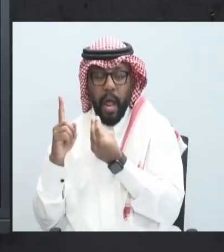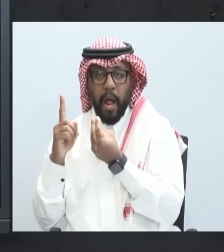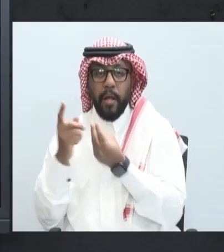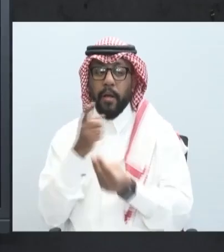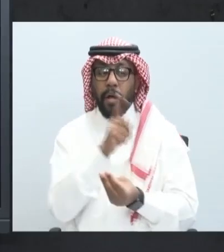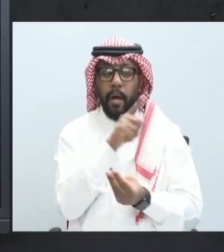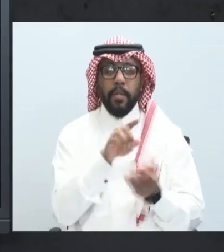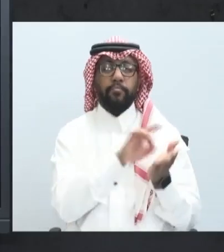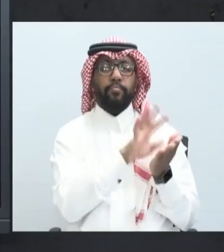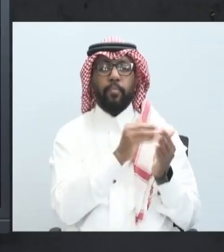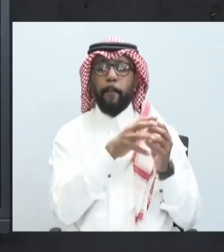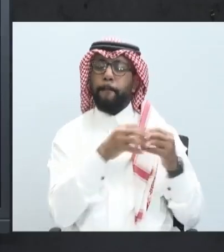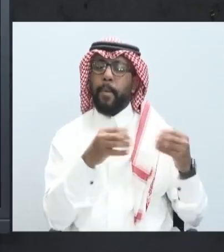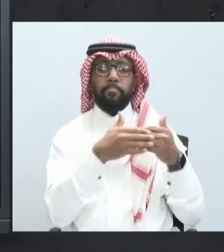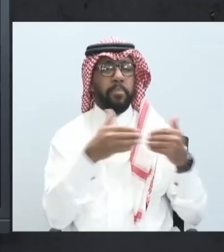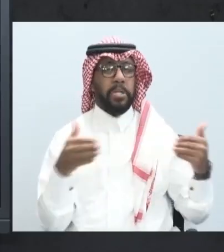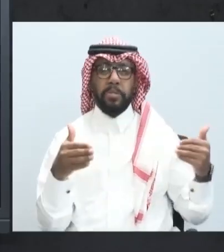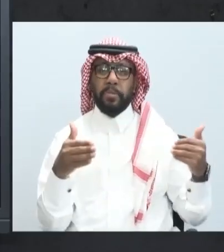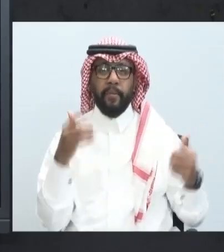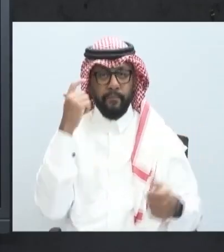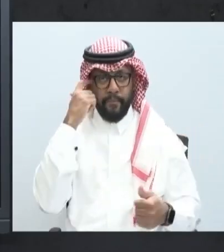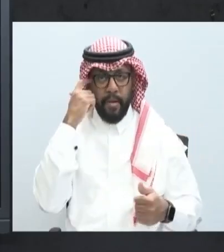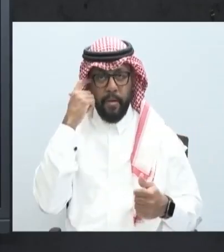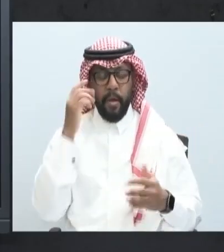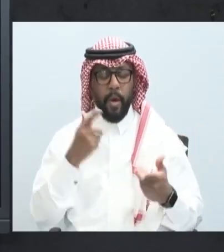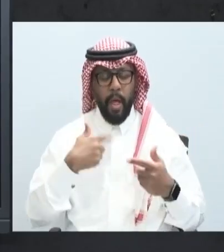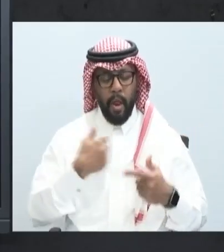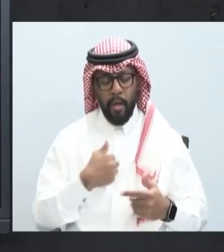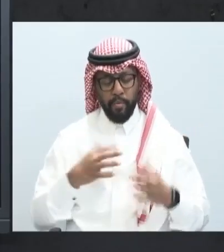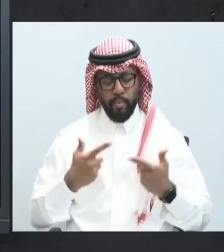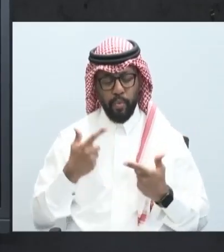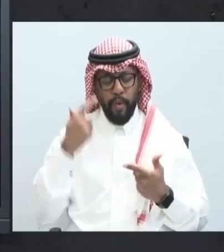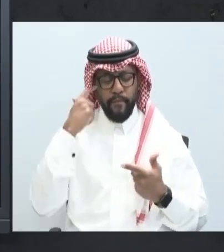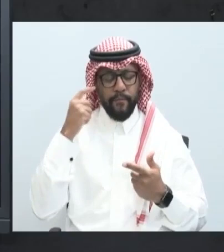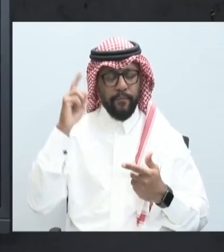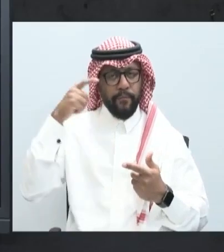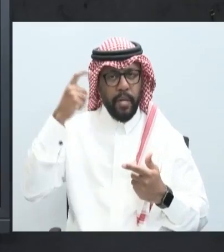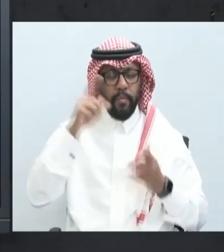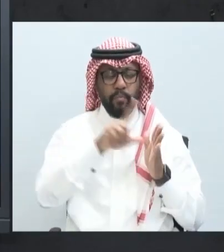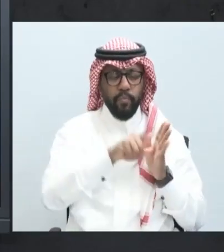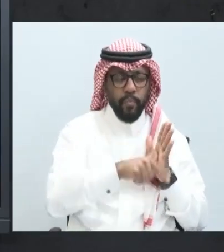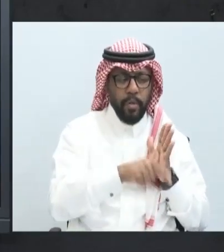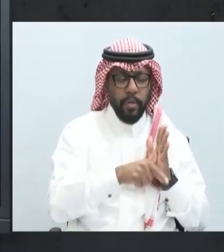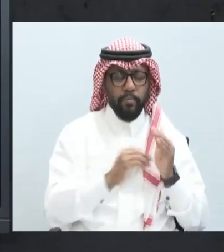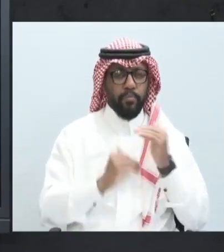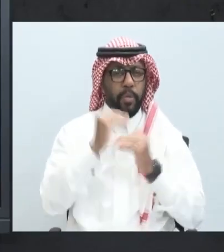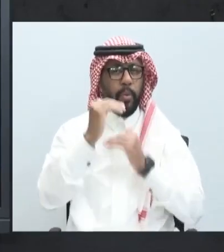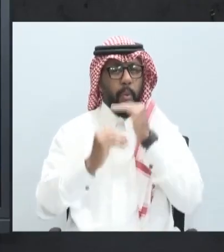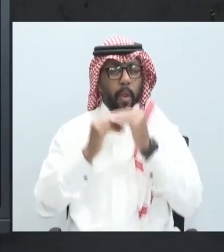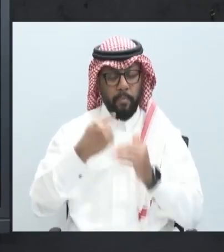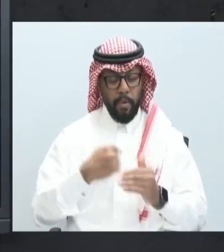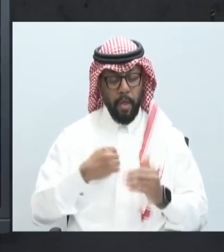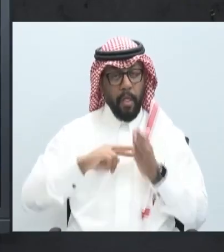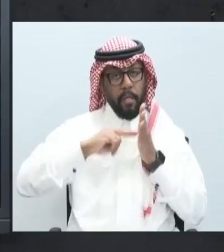الانسان يضع خططا افضل من التفكير العشوائي اذا التفكير